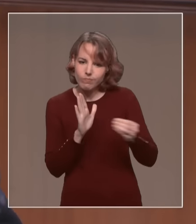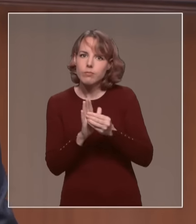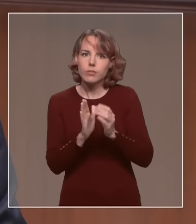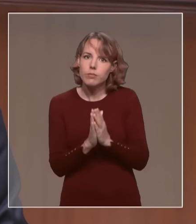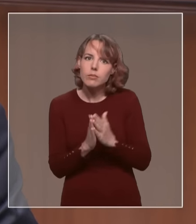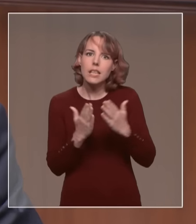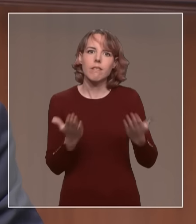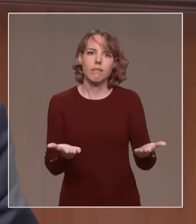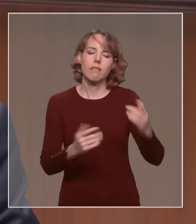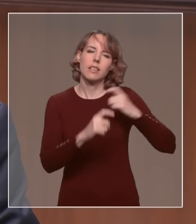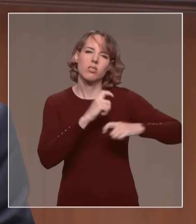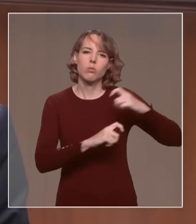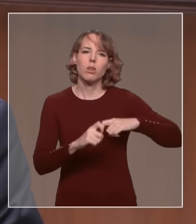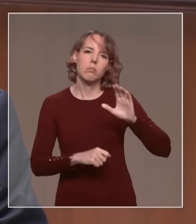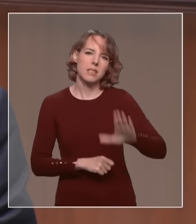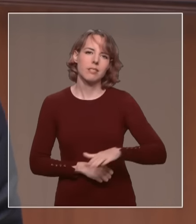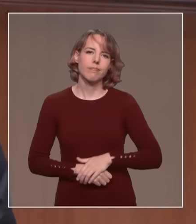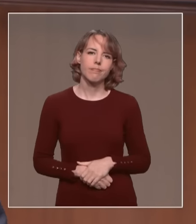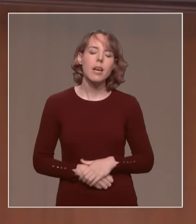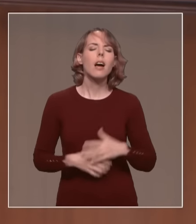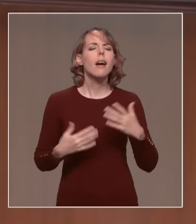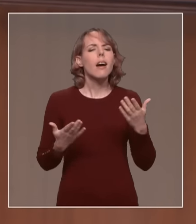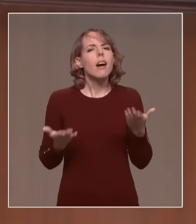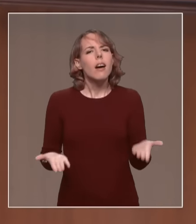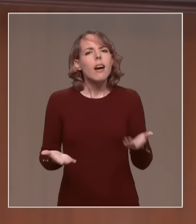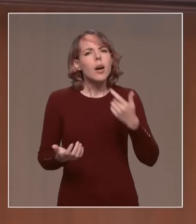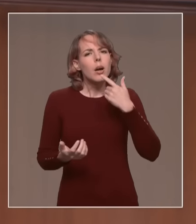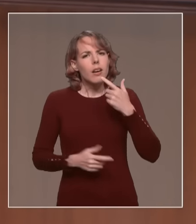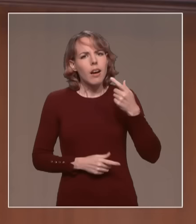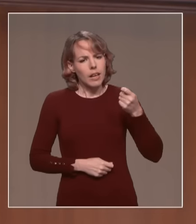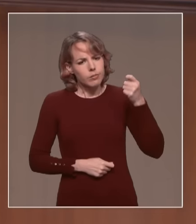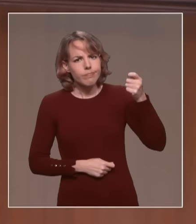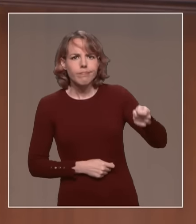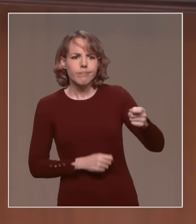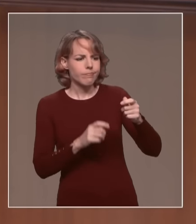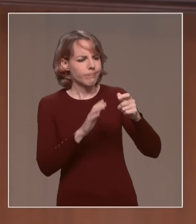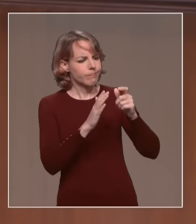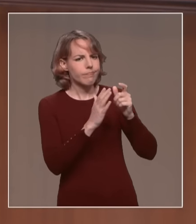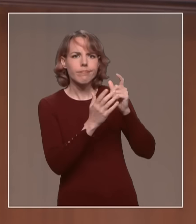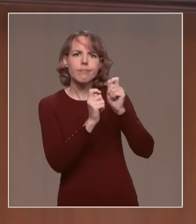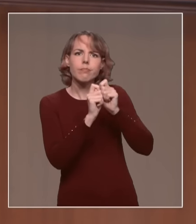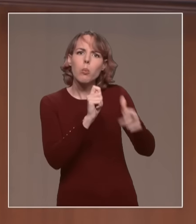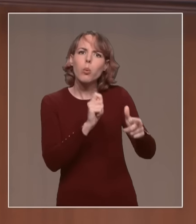vous évoquez le sujet de l'indemnisation. Moi, je vais vous répondre très clairement trois choses. Un,